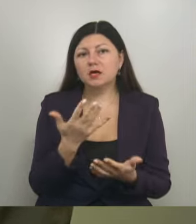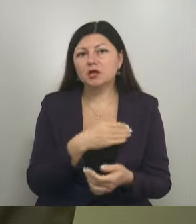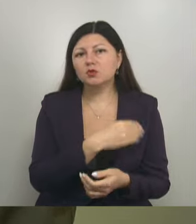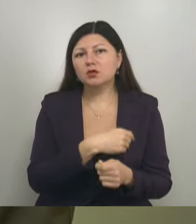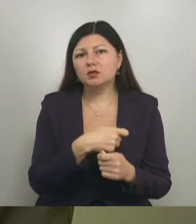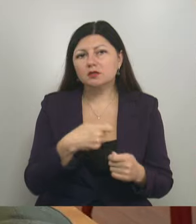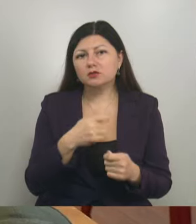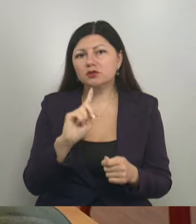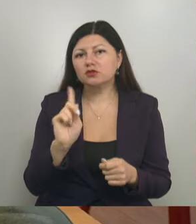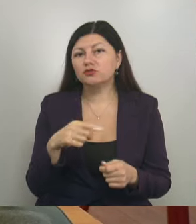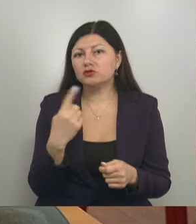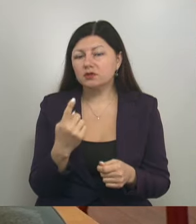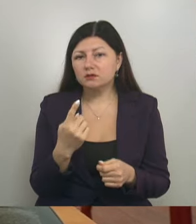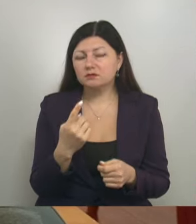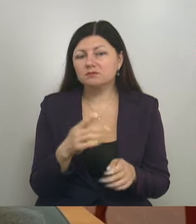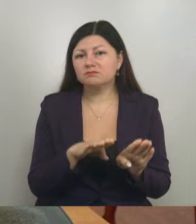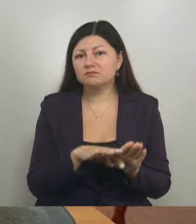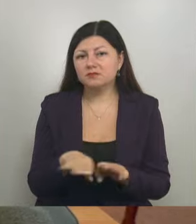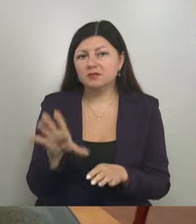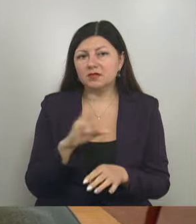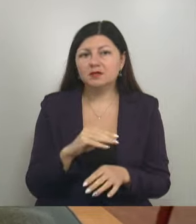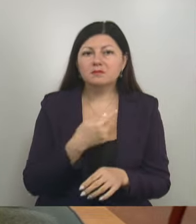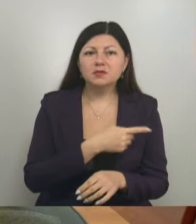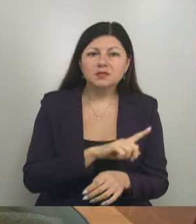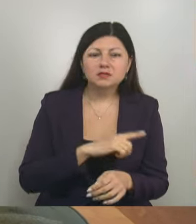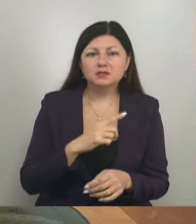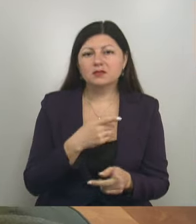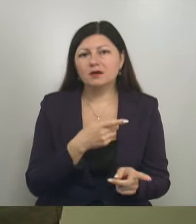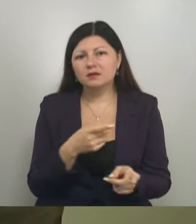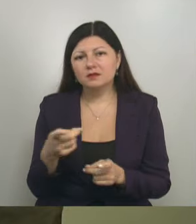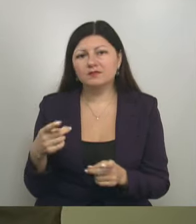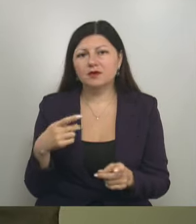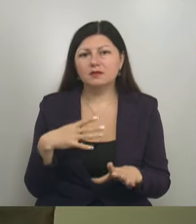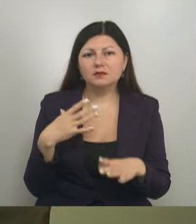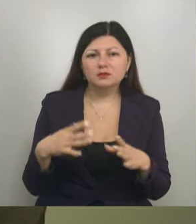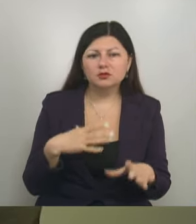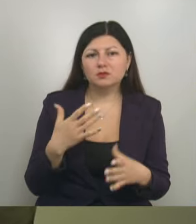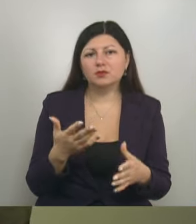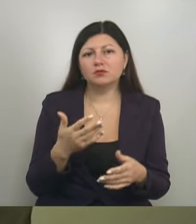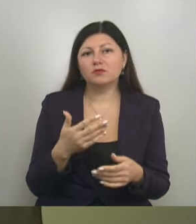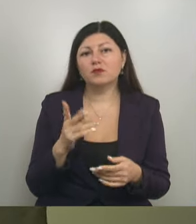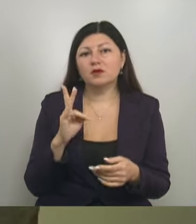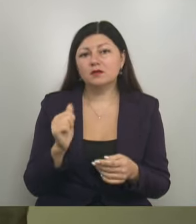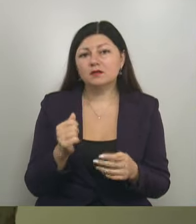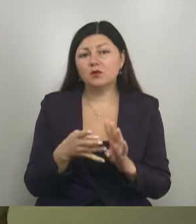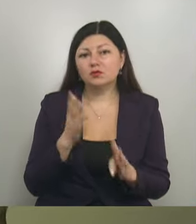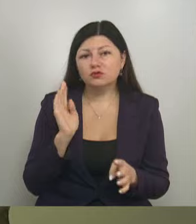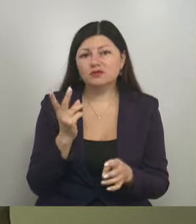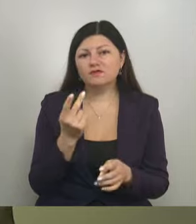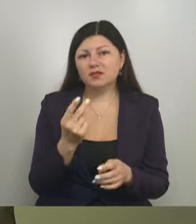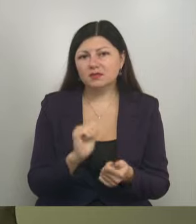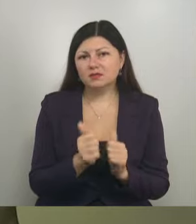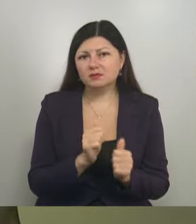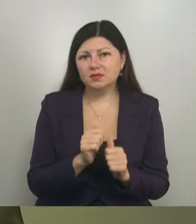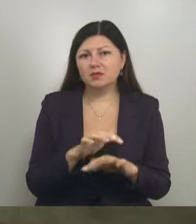накладывается жгут, час. Медицинская, огневая, тактическая подготовка. На очереди вторая смена отделения Центра «Воин».